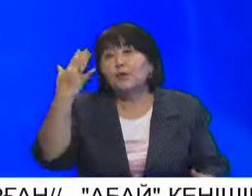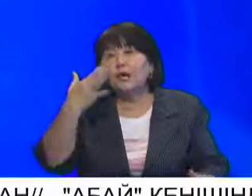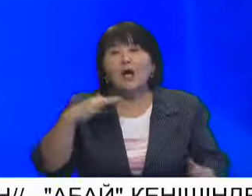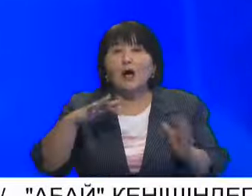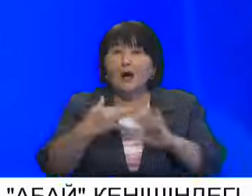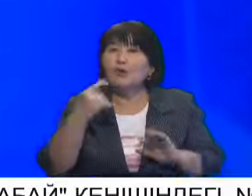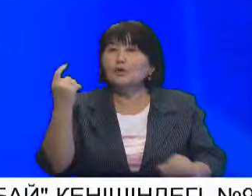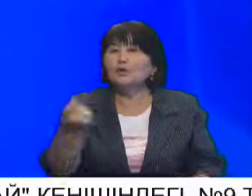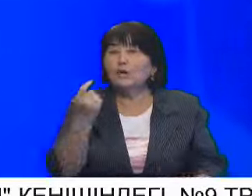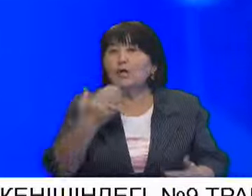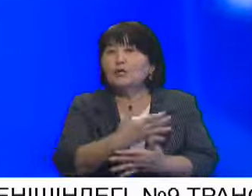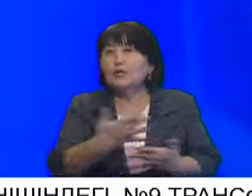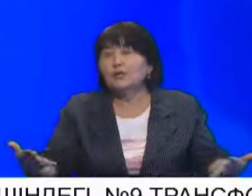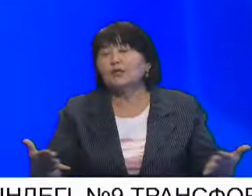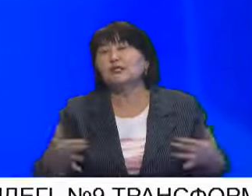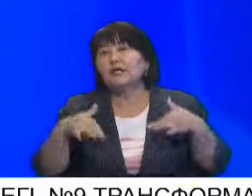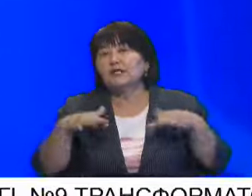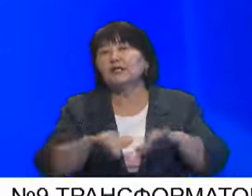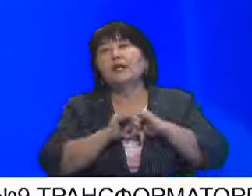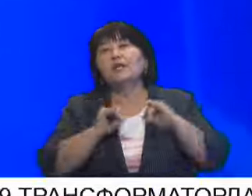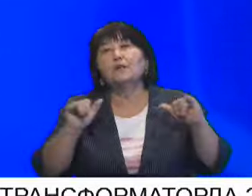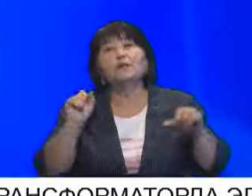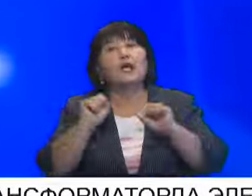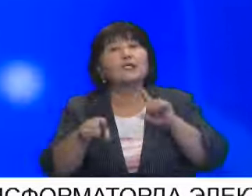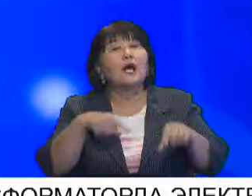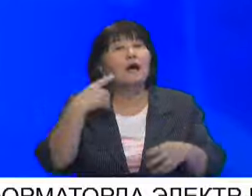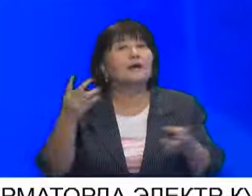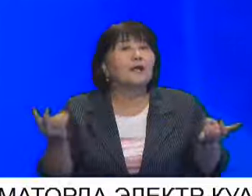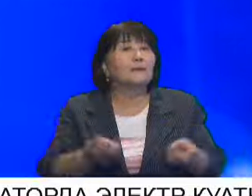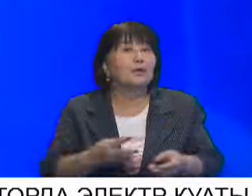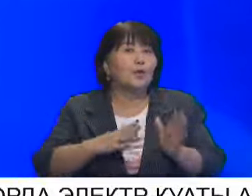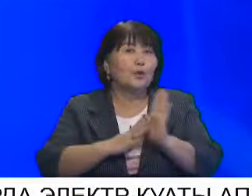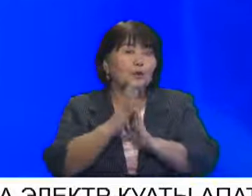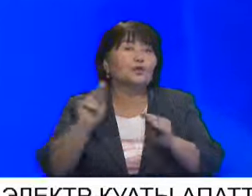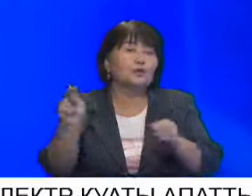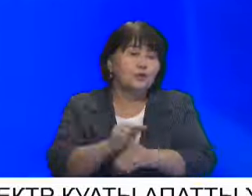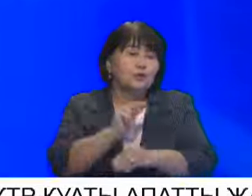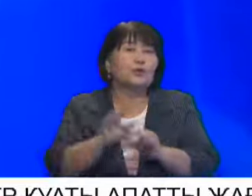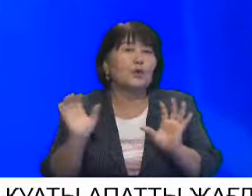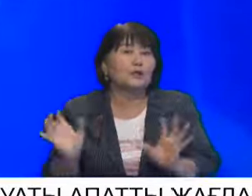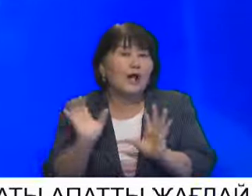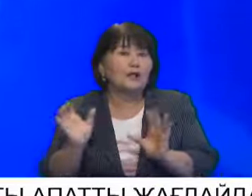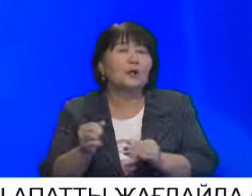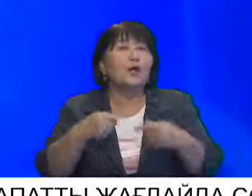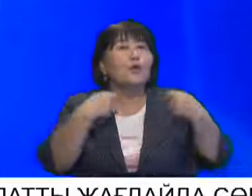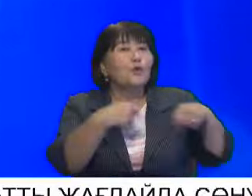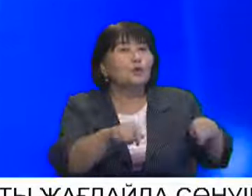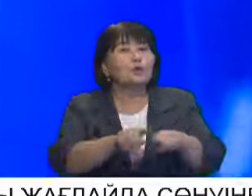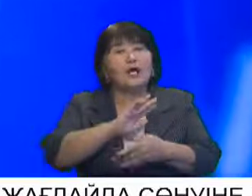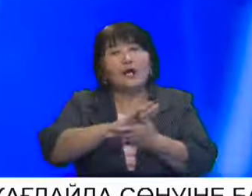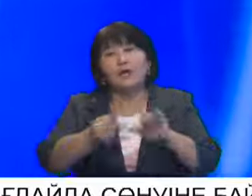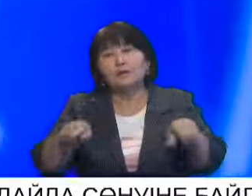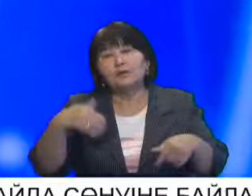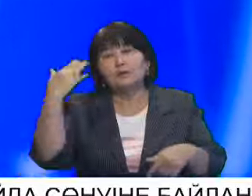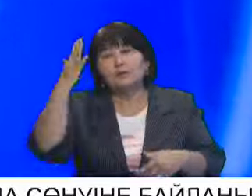ауыл шаруашылығы өнімдерінің желісін дамытуды жүктеді. Атап айтқанда өсіру, өңдеу, сақтау, өткізу жүйесін қалыптастыру көзделіп